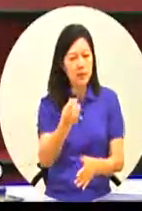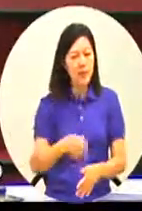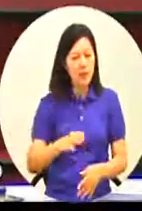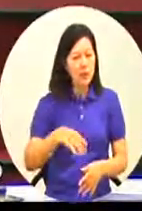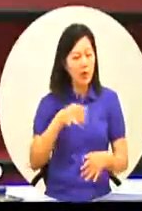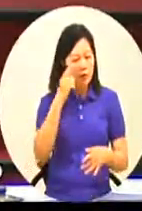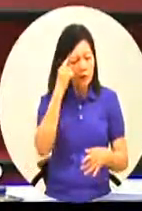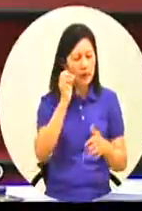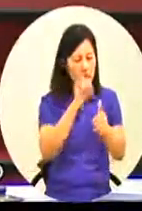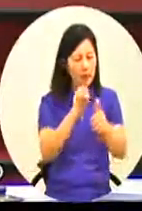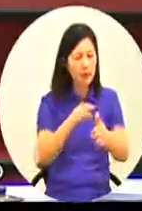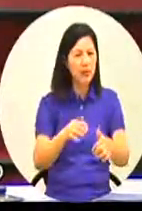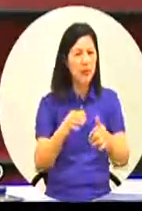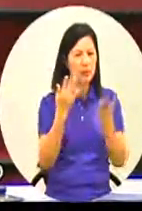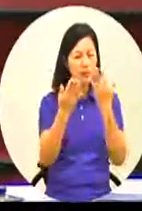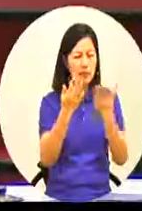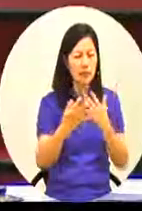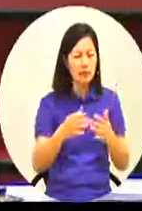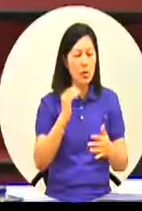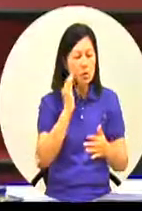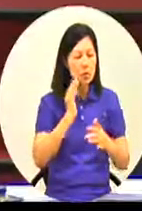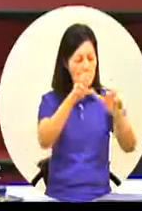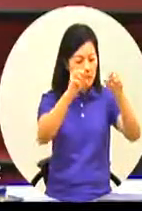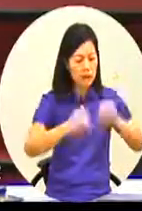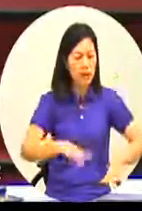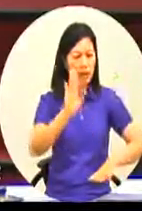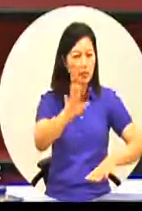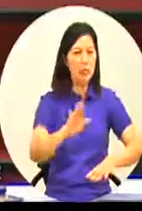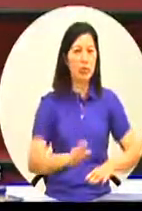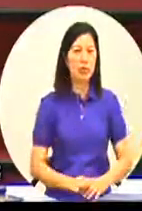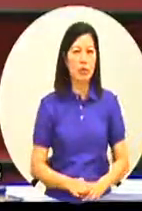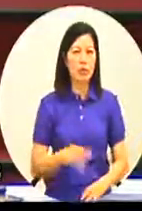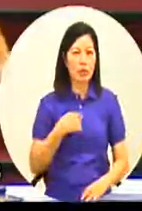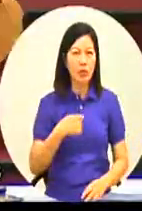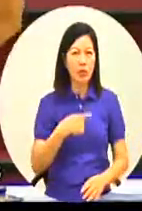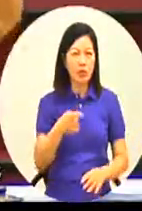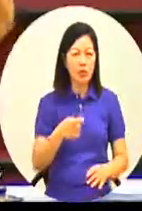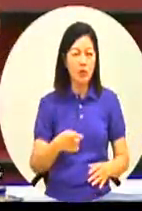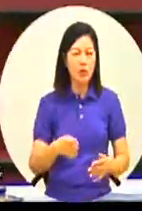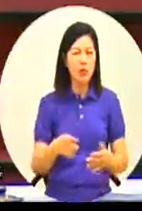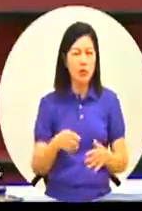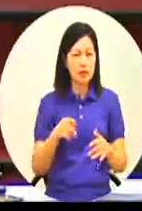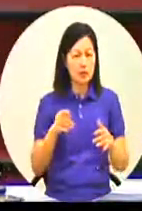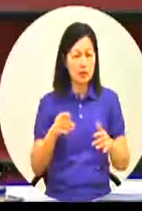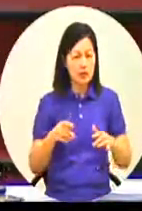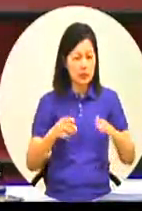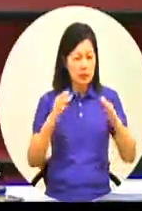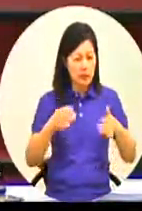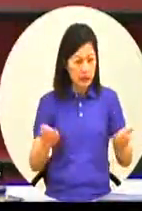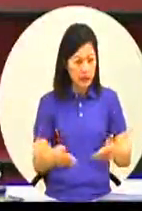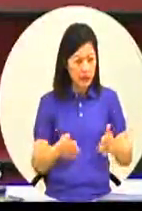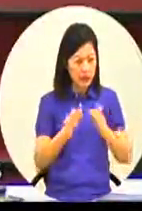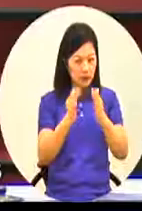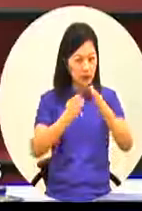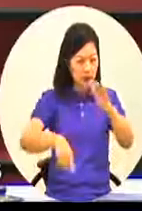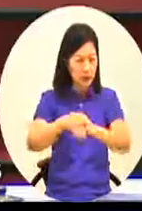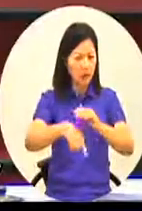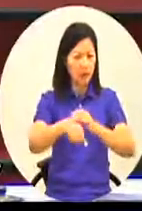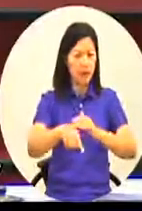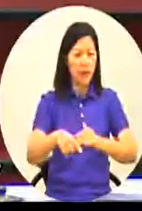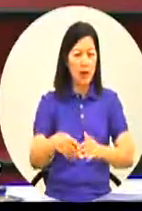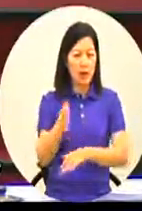甲听，来照国法二行书本身无意见，但是这个违章的政府那要填